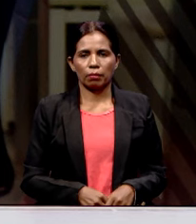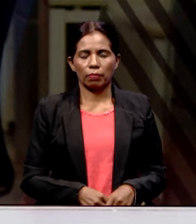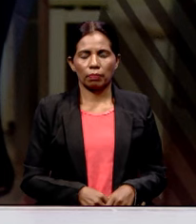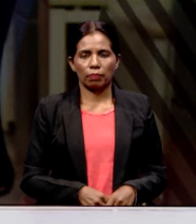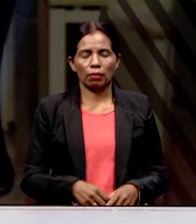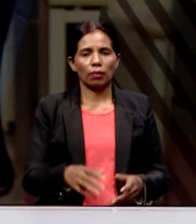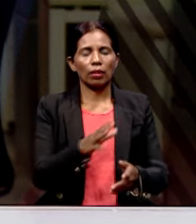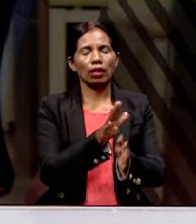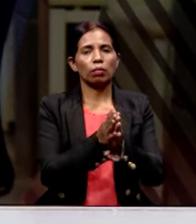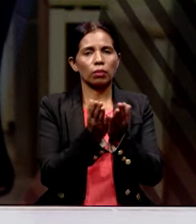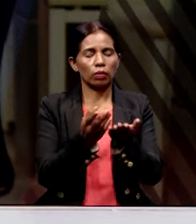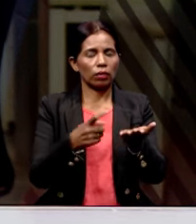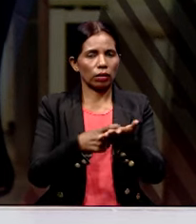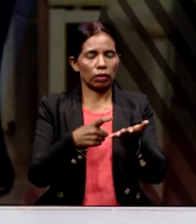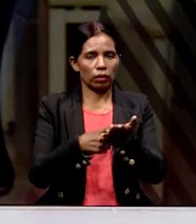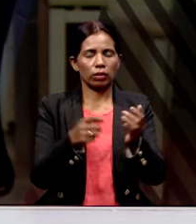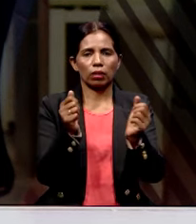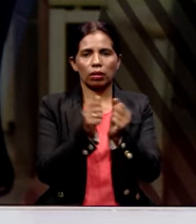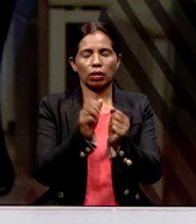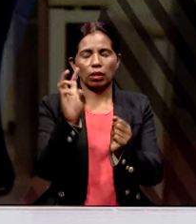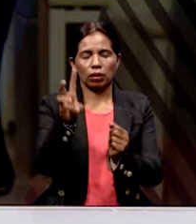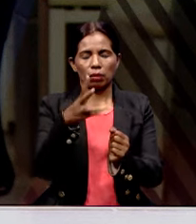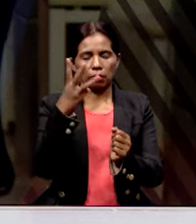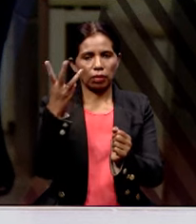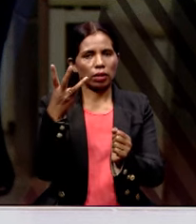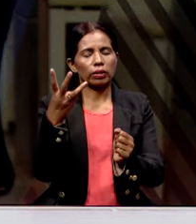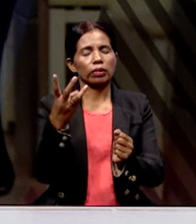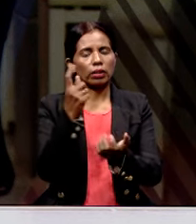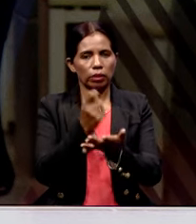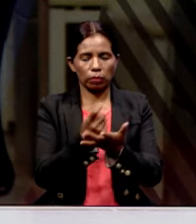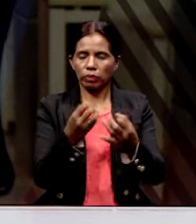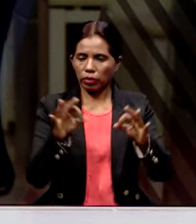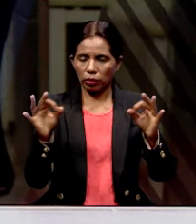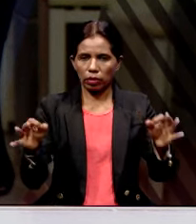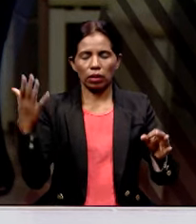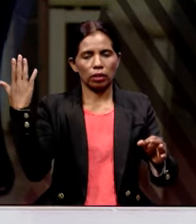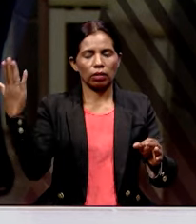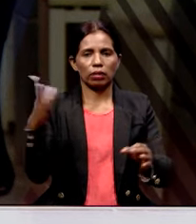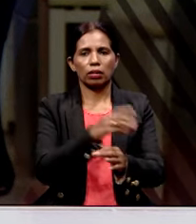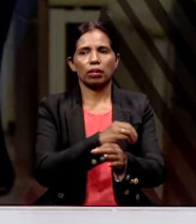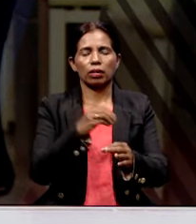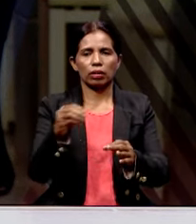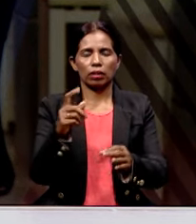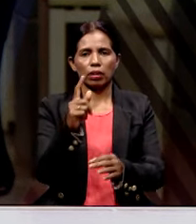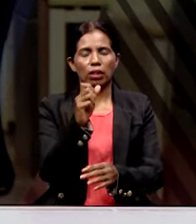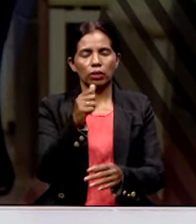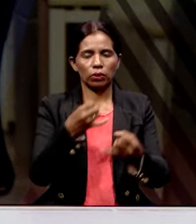Atau karena pasaporte rihun sanulu resing neng hotona, ia diresan zeral servisu resistu notariado.